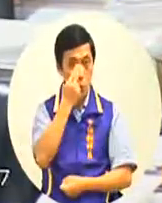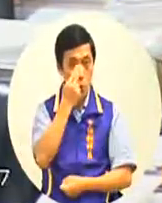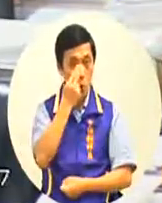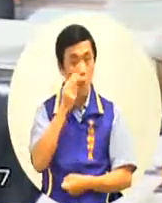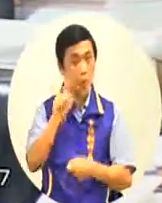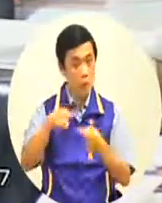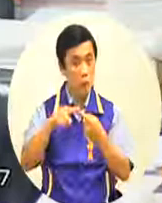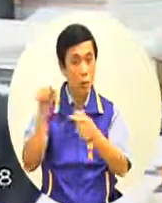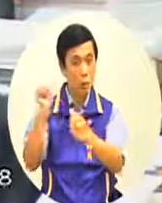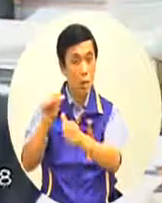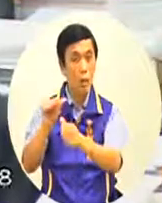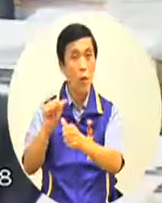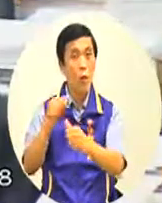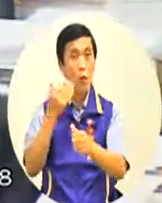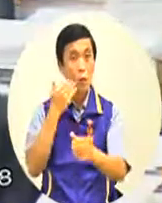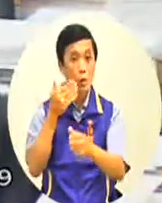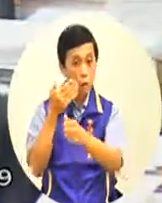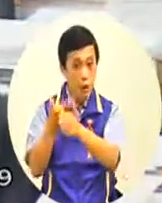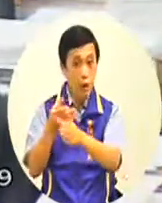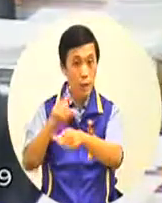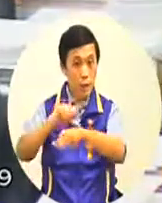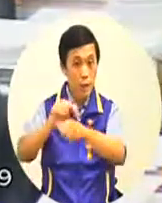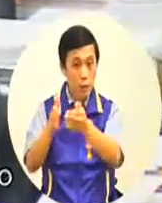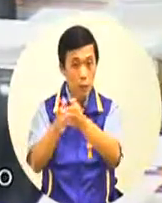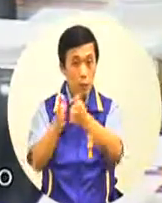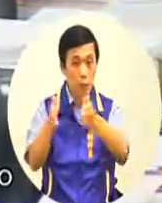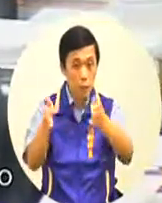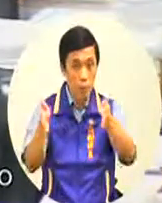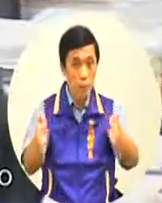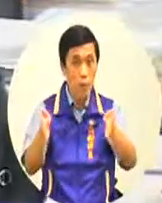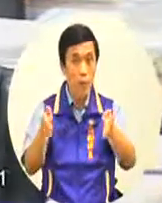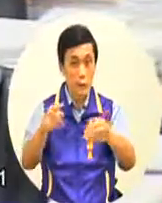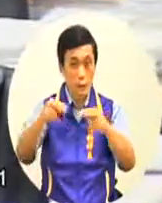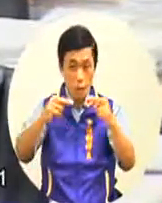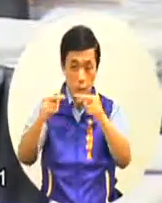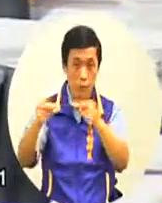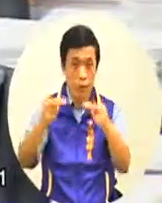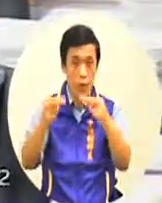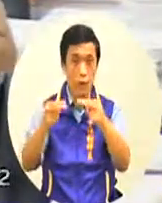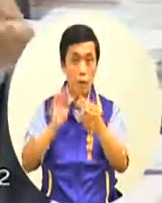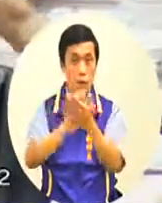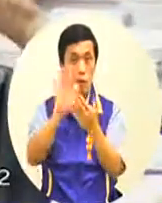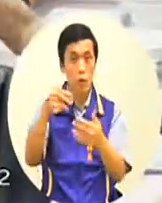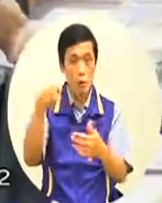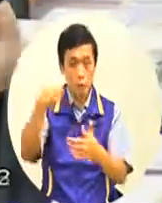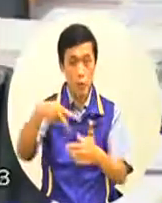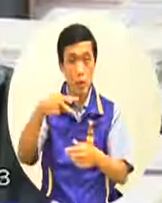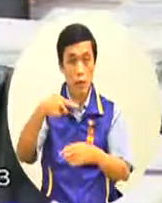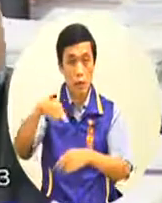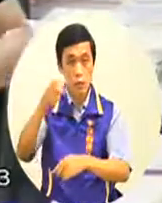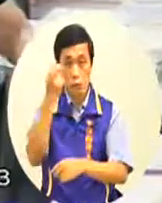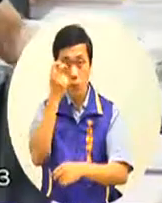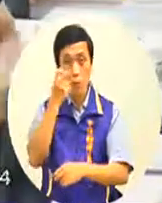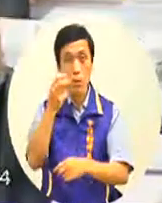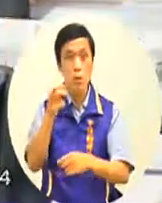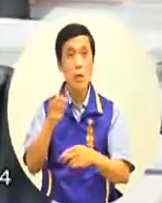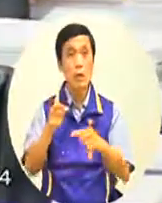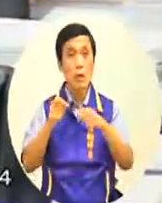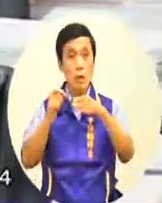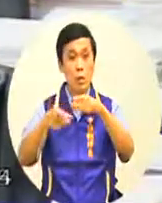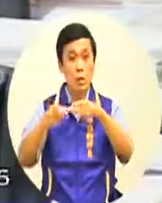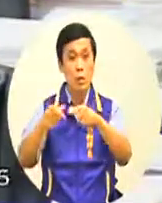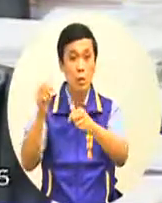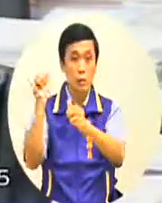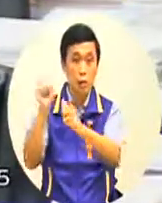时间以来。你就抓，拜我过来加强稽查。我觉得对劳工，他们劳工头家给我发钱，头家绝对不欢